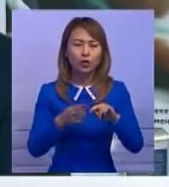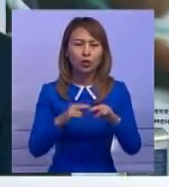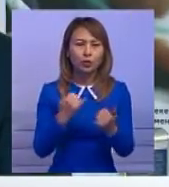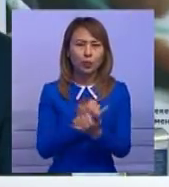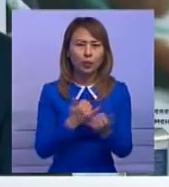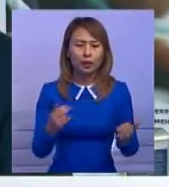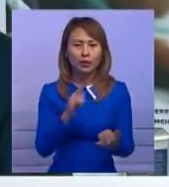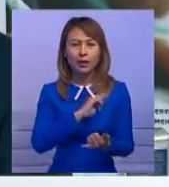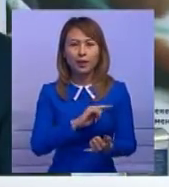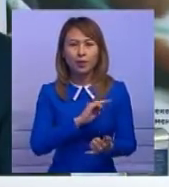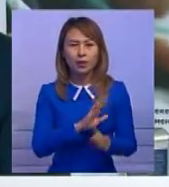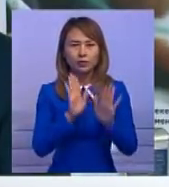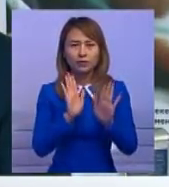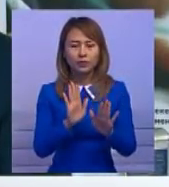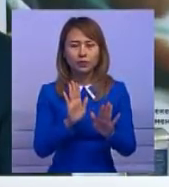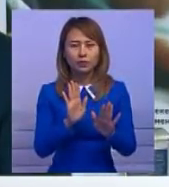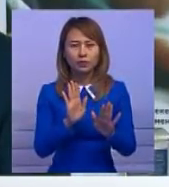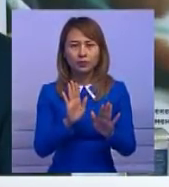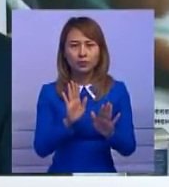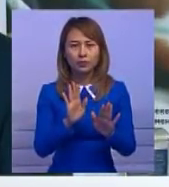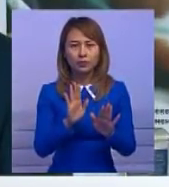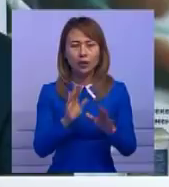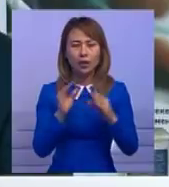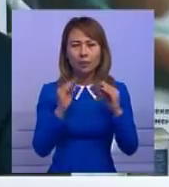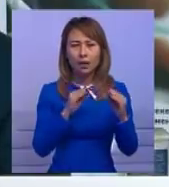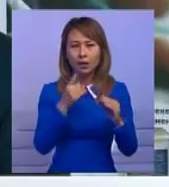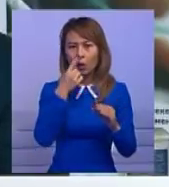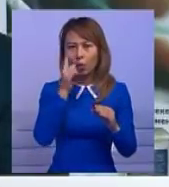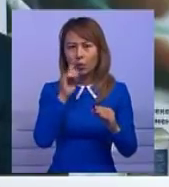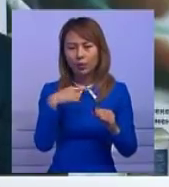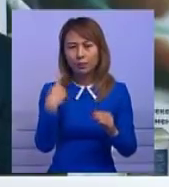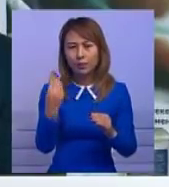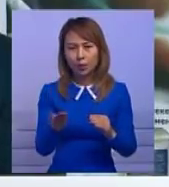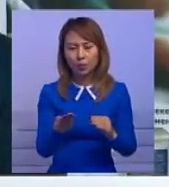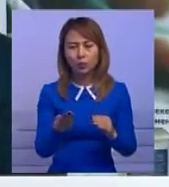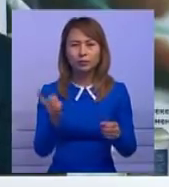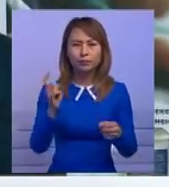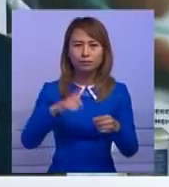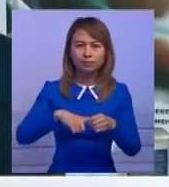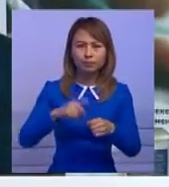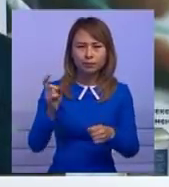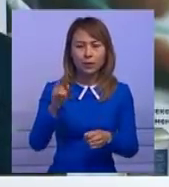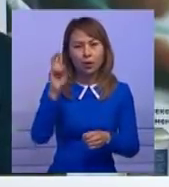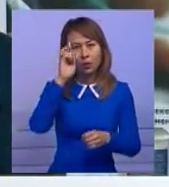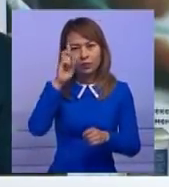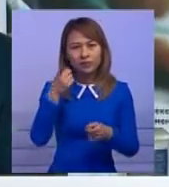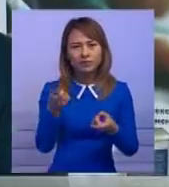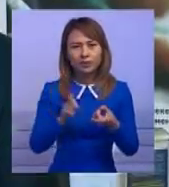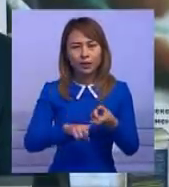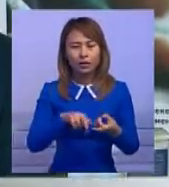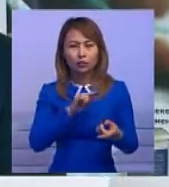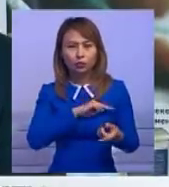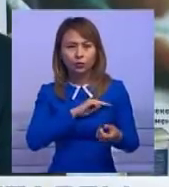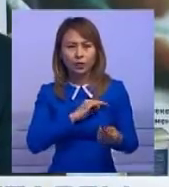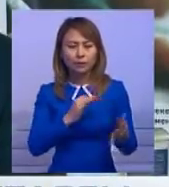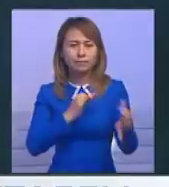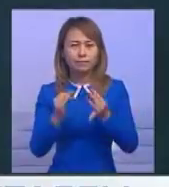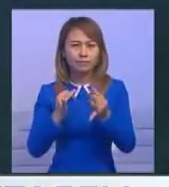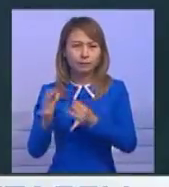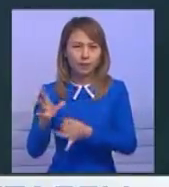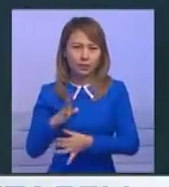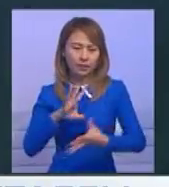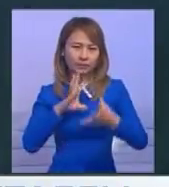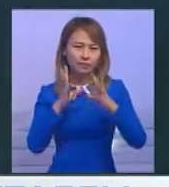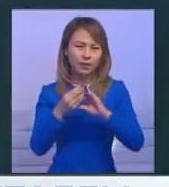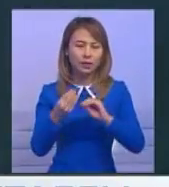көрсететін көлікке нөмір беру, есептен шығару деген осы мемлекеттік қызметтерге талдау жұмыстары жүргізілді.